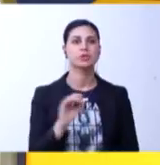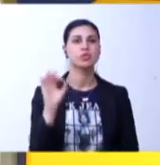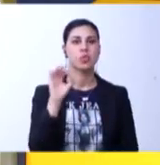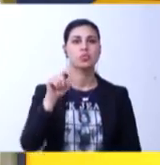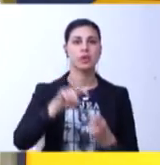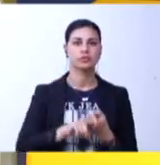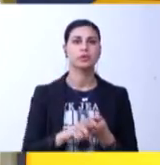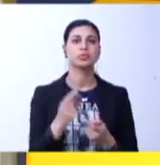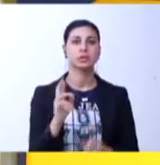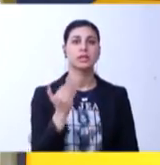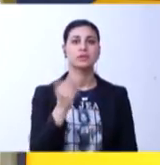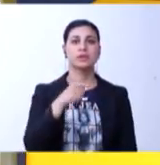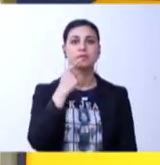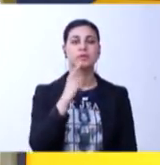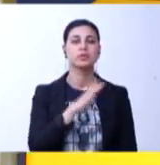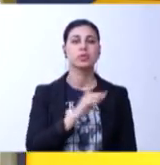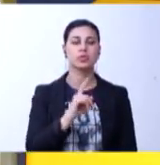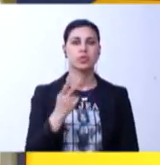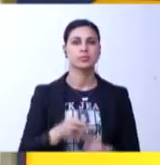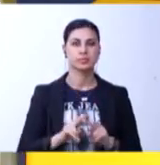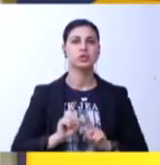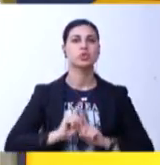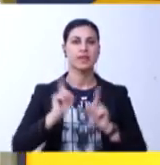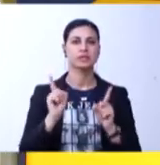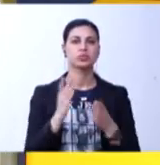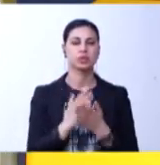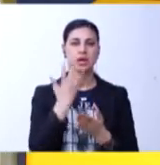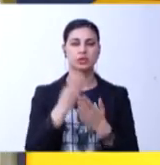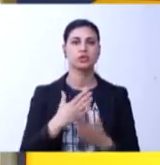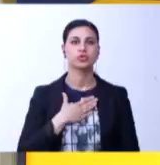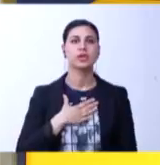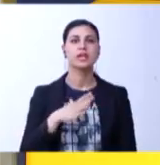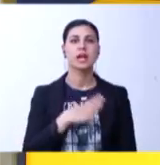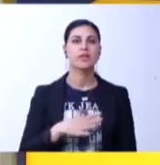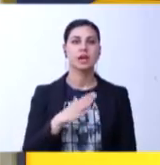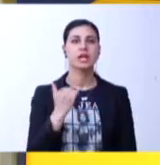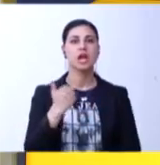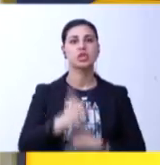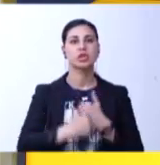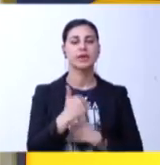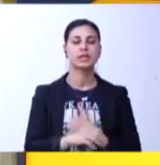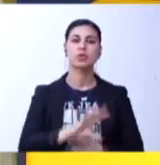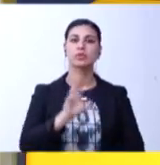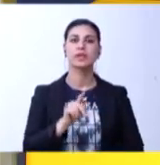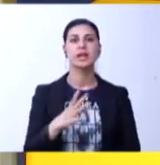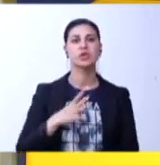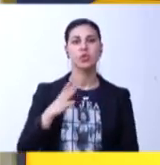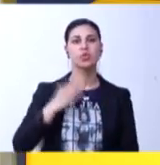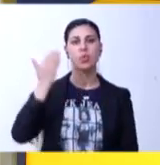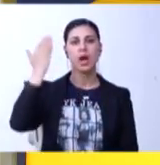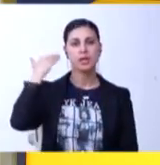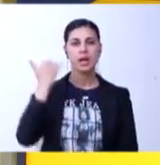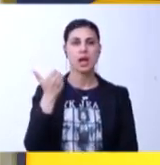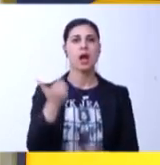მეთოდს უკავშირდებოდა და თქვენ გითხარით, რომ ეს არის ინოვაციური ჩვენი ქვეყნისათვის. მოდით შევადაროთ ყველა იმ მეთოდს, რომელიც ჩვენ